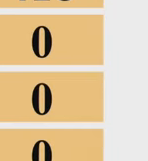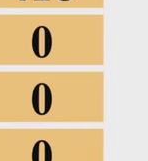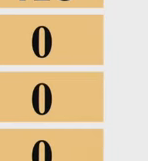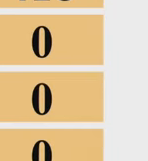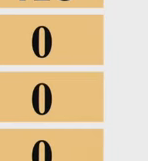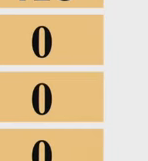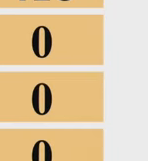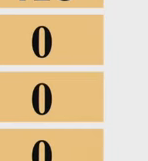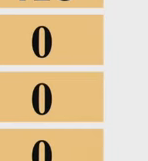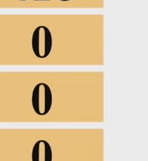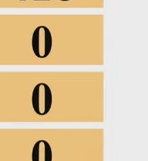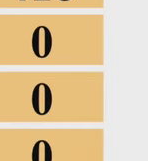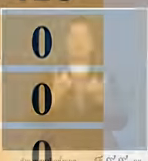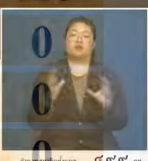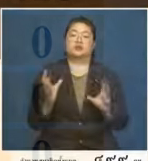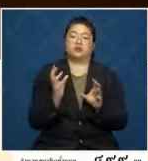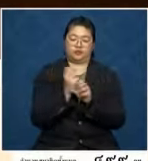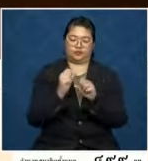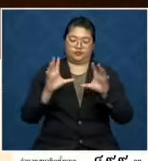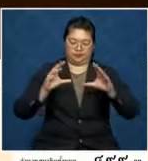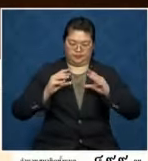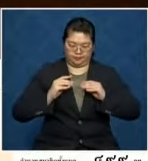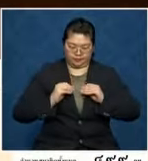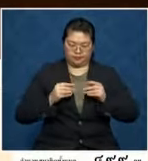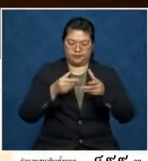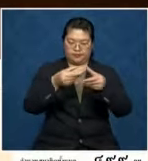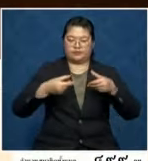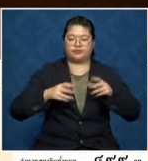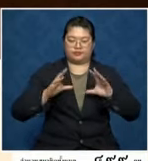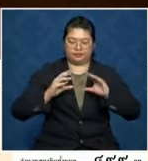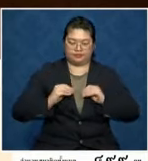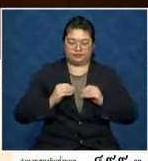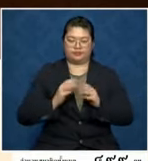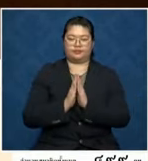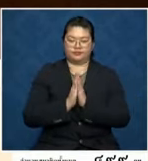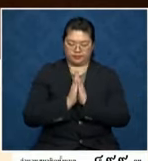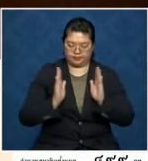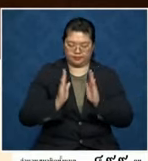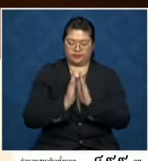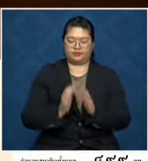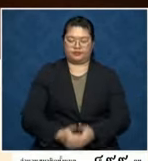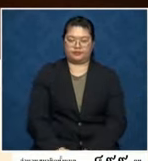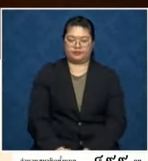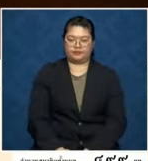0ครับมีมติรับหลักการของร่างพระราชบัญญัตินี้ครับขอบคุณครับขอบคุณท่านรัฐ